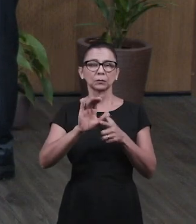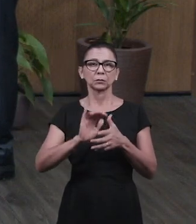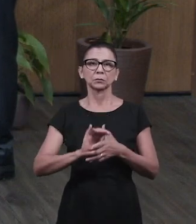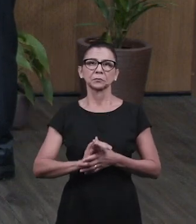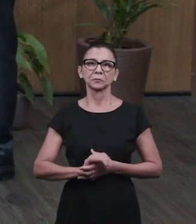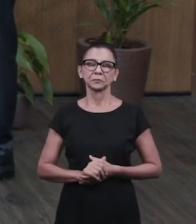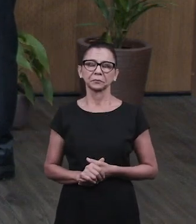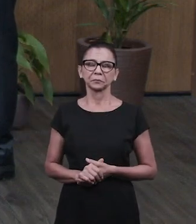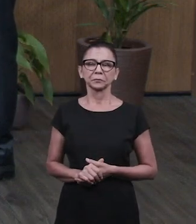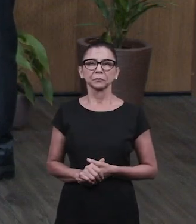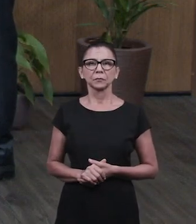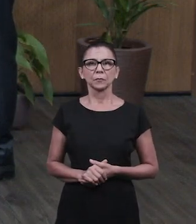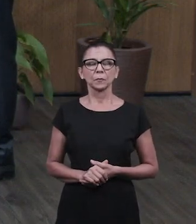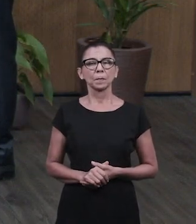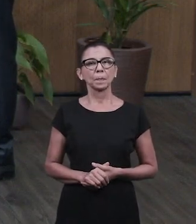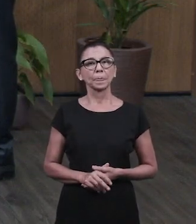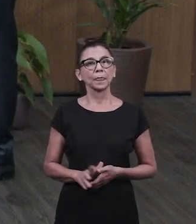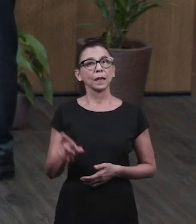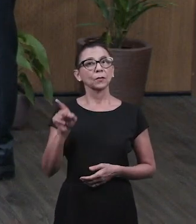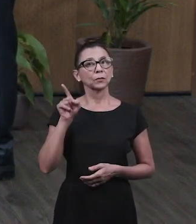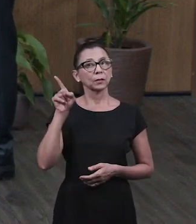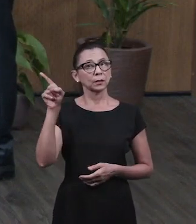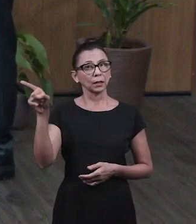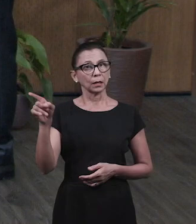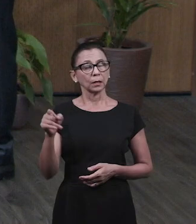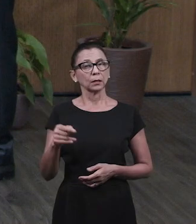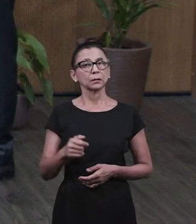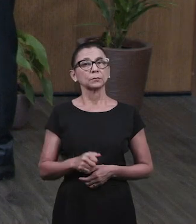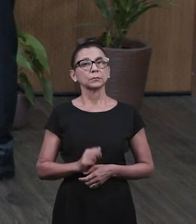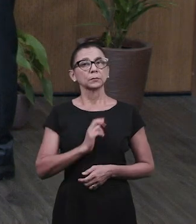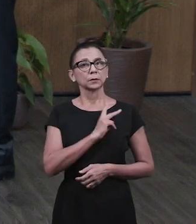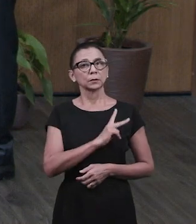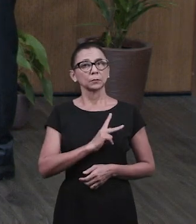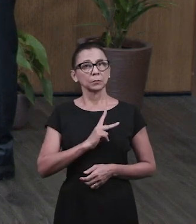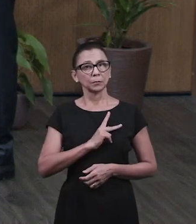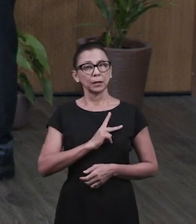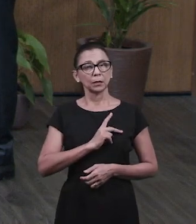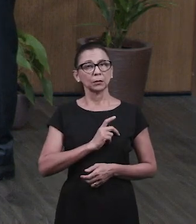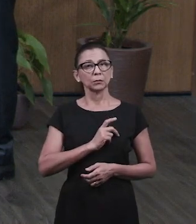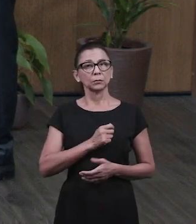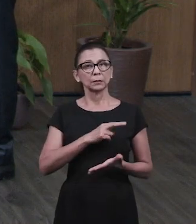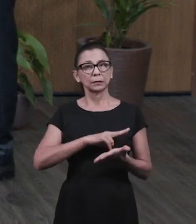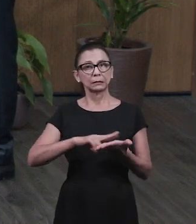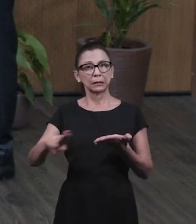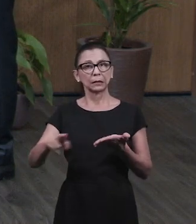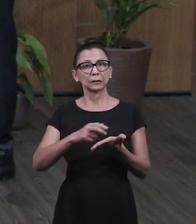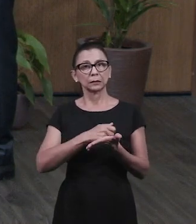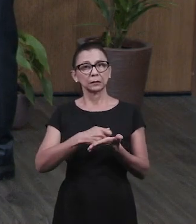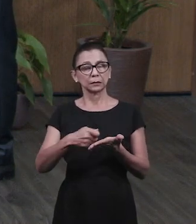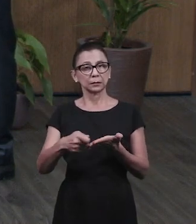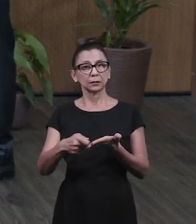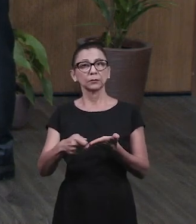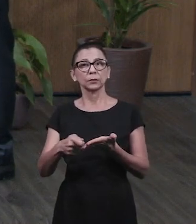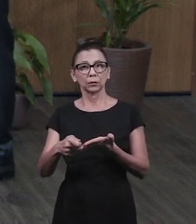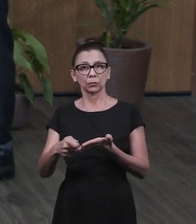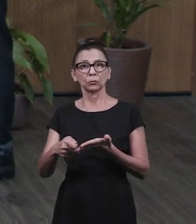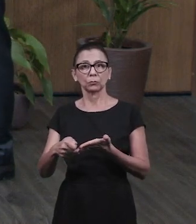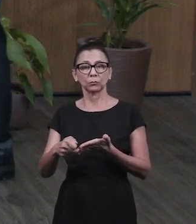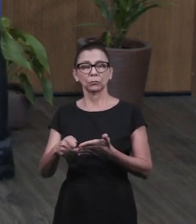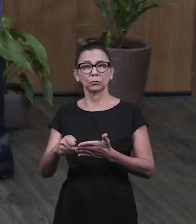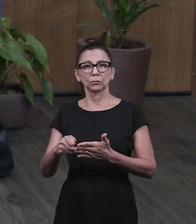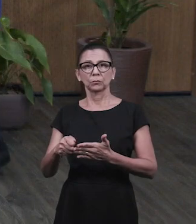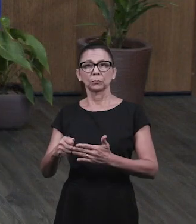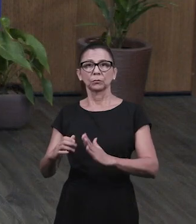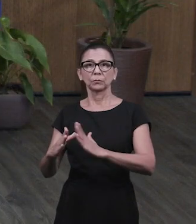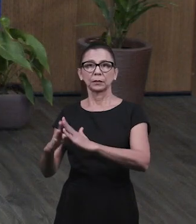Corinthe. C'est dans cette ancienne Corinthe que Paul a écrit la première lettre, deuxième lettre à l'église qu'il y